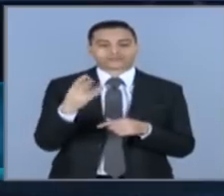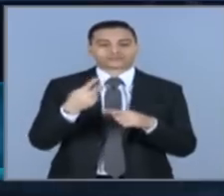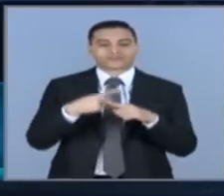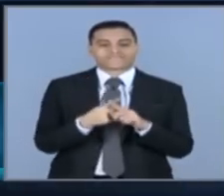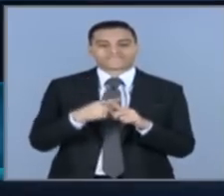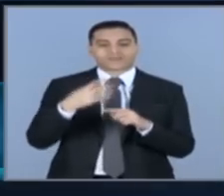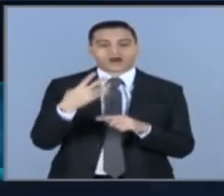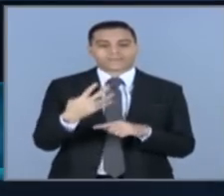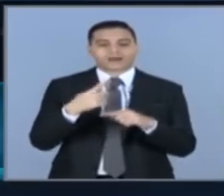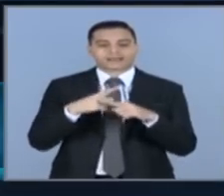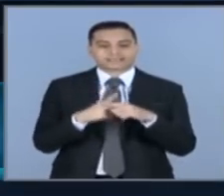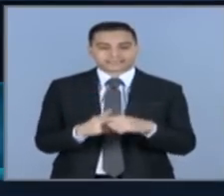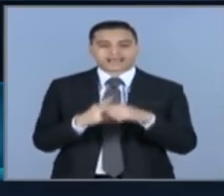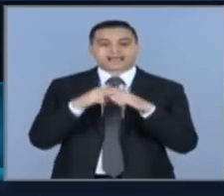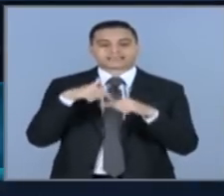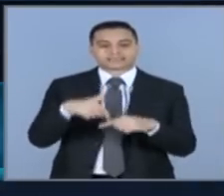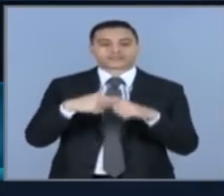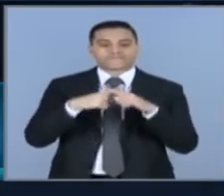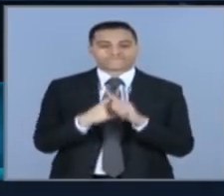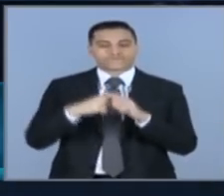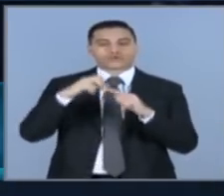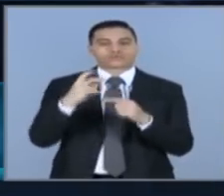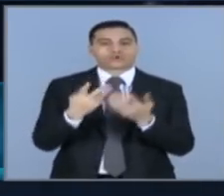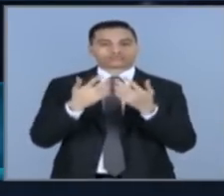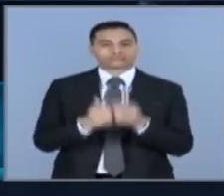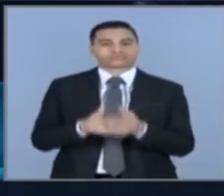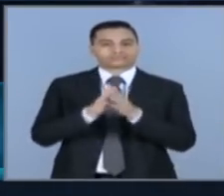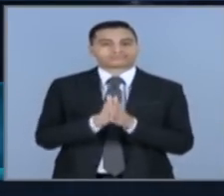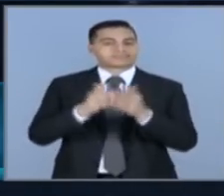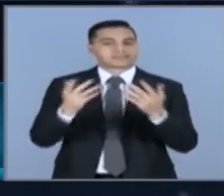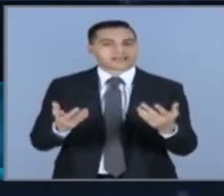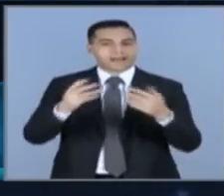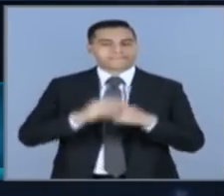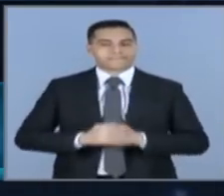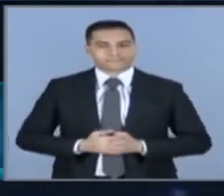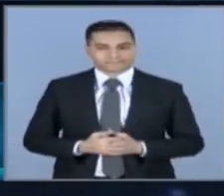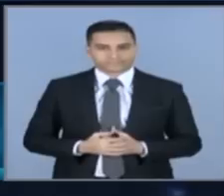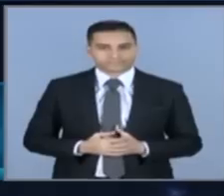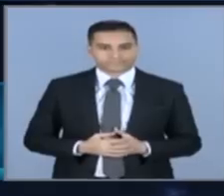زائد 6 في 12 يساوي كام؟